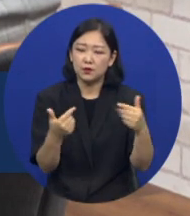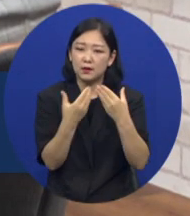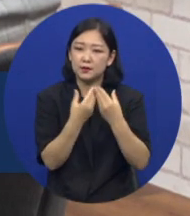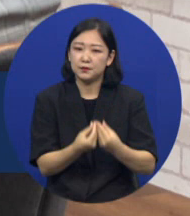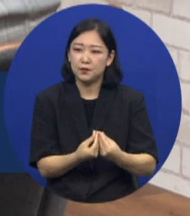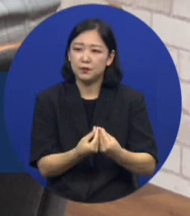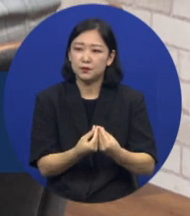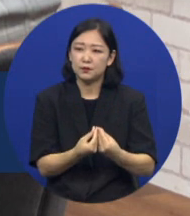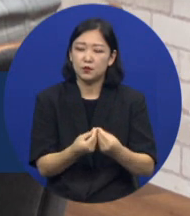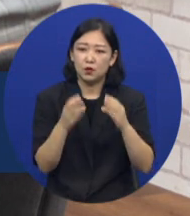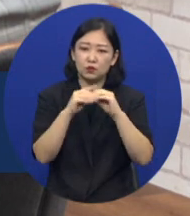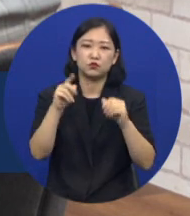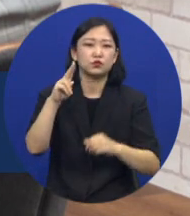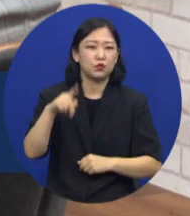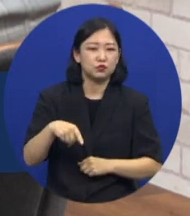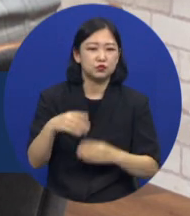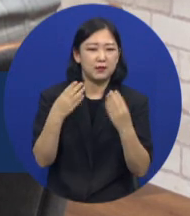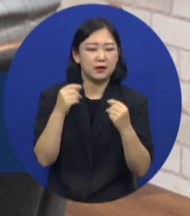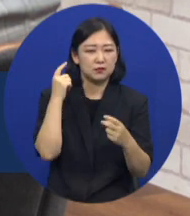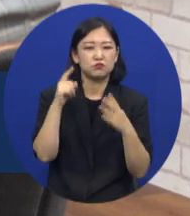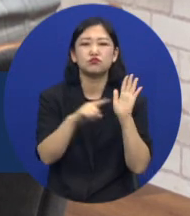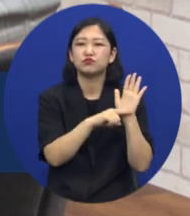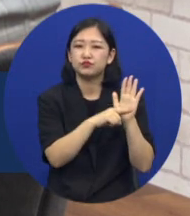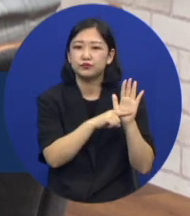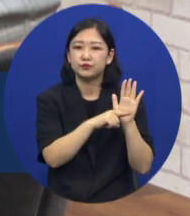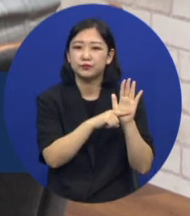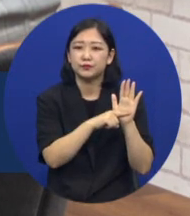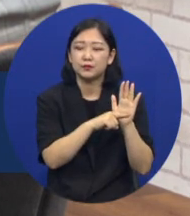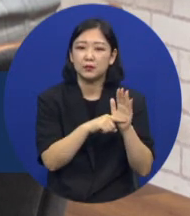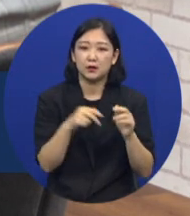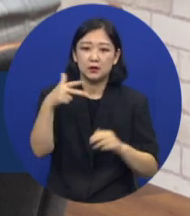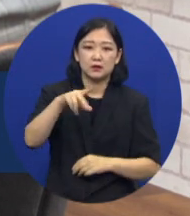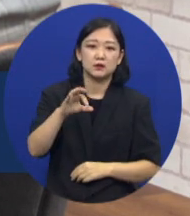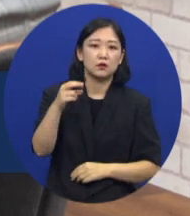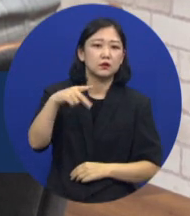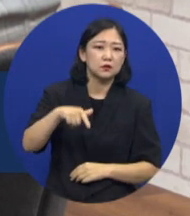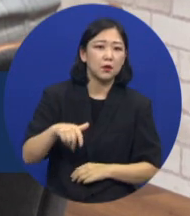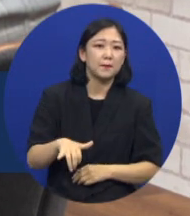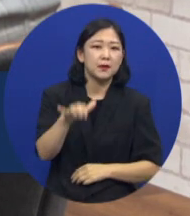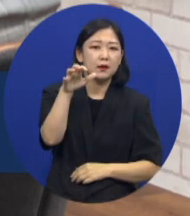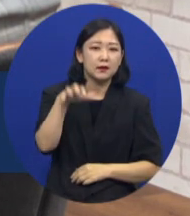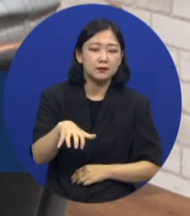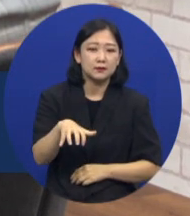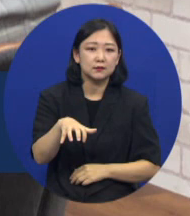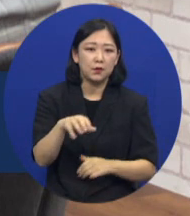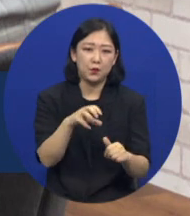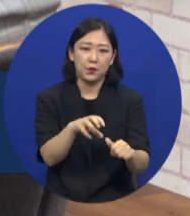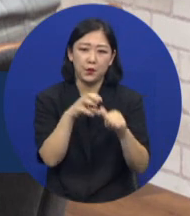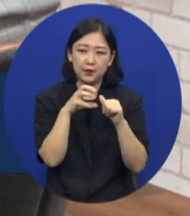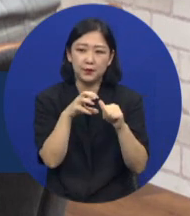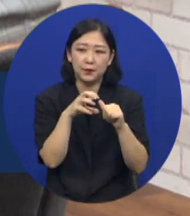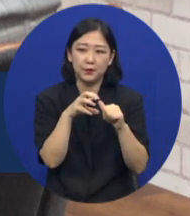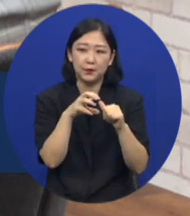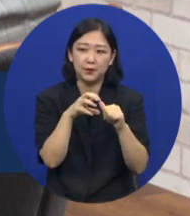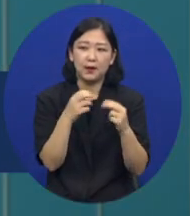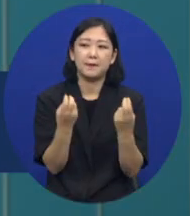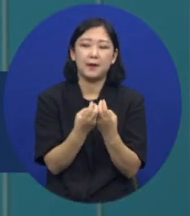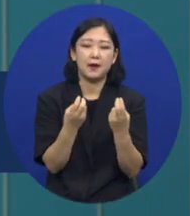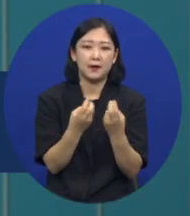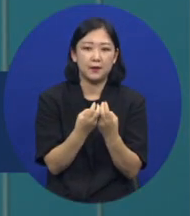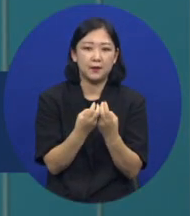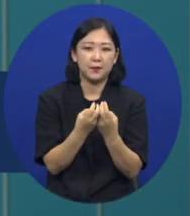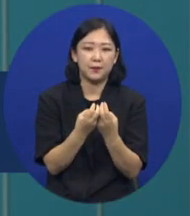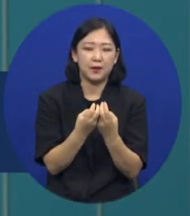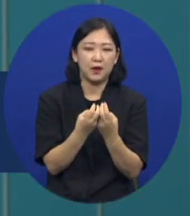사실 국토부가 많이 부정적입니다 그래서 정석 비행장 을 보조 공항으로 활용해 내는 방안이